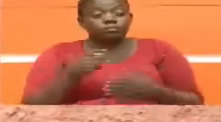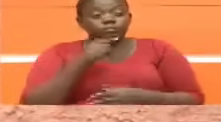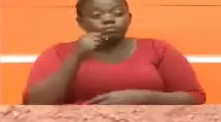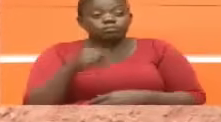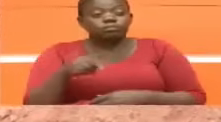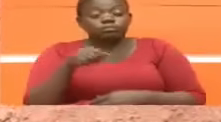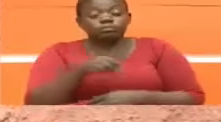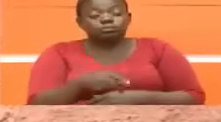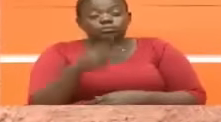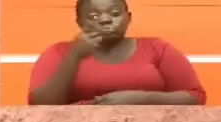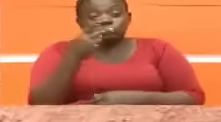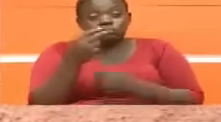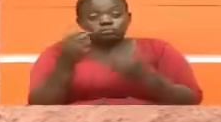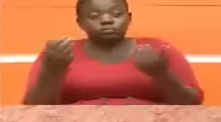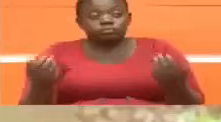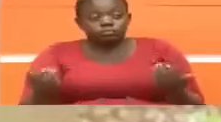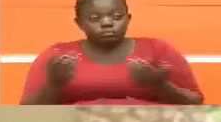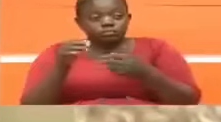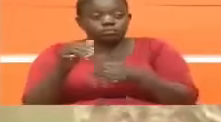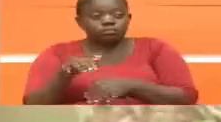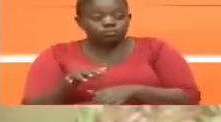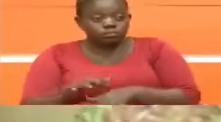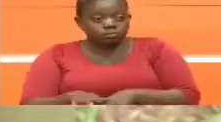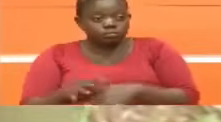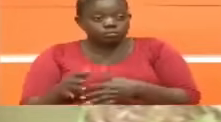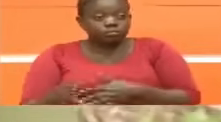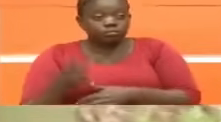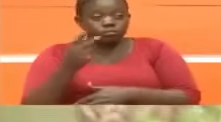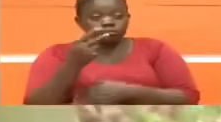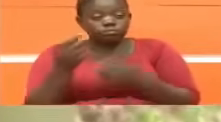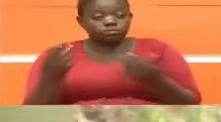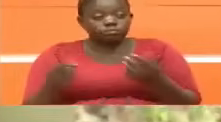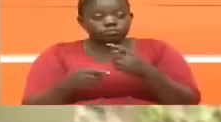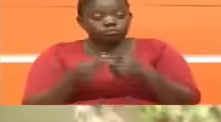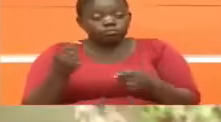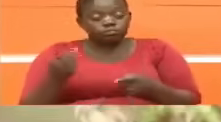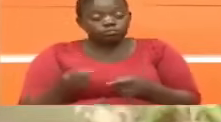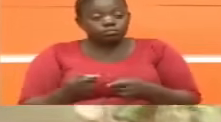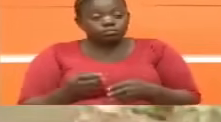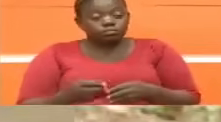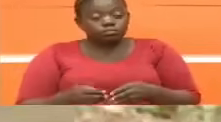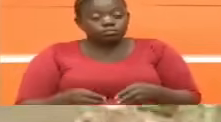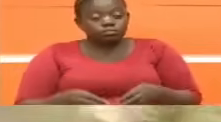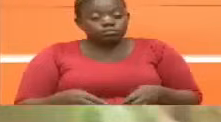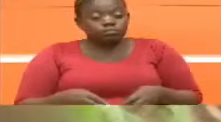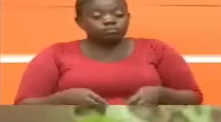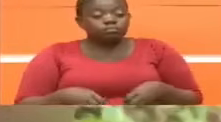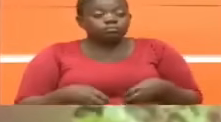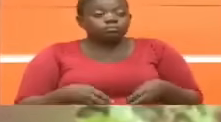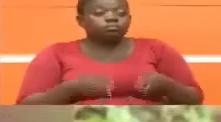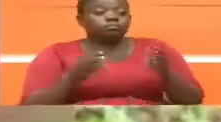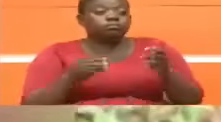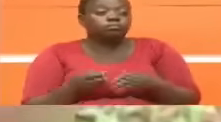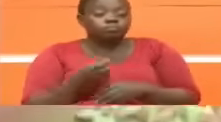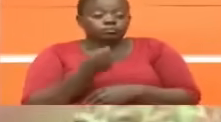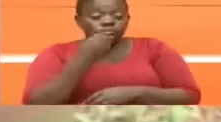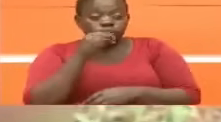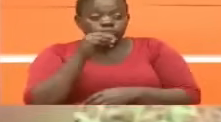abaana babiri gye baziikiddwa. Abaana bano nga battibwa mu kiryeko ebubutwa. Kuliko Joram Kawulirwa emyaka